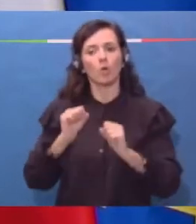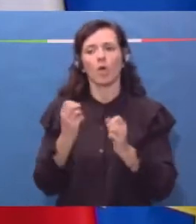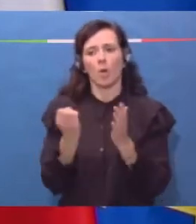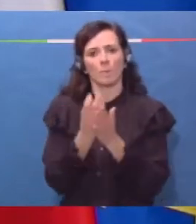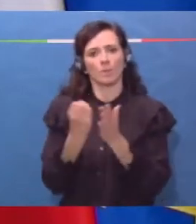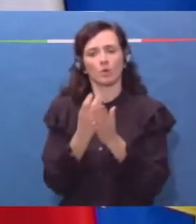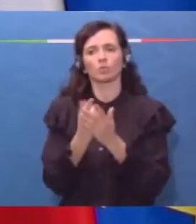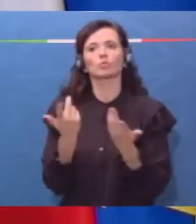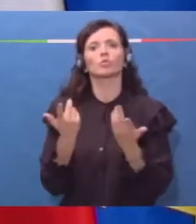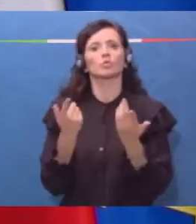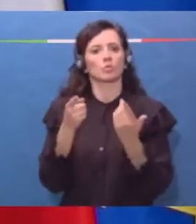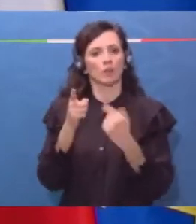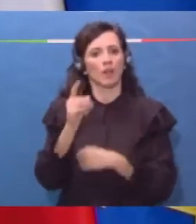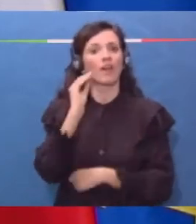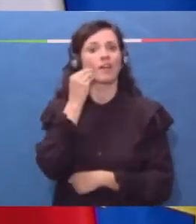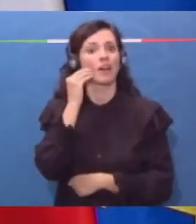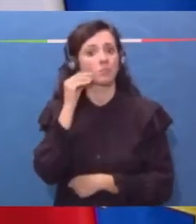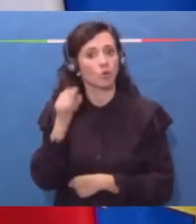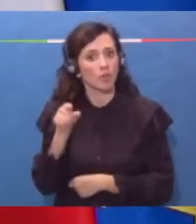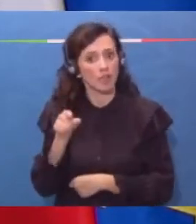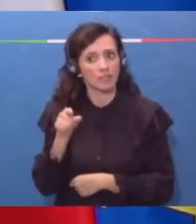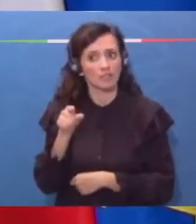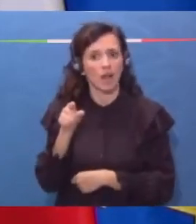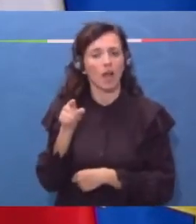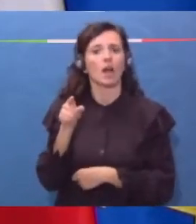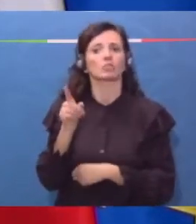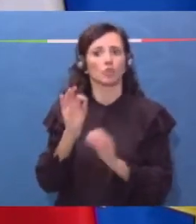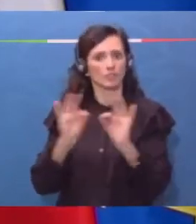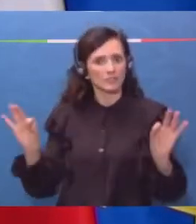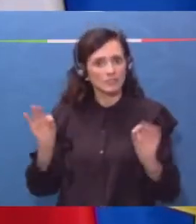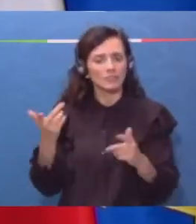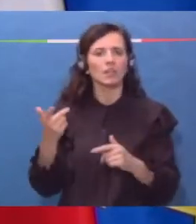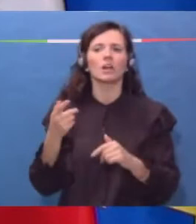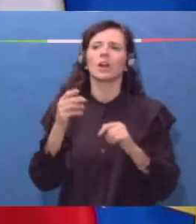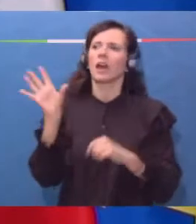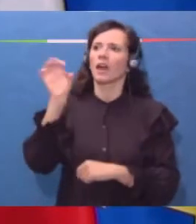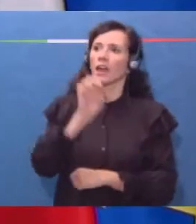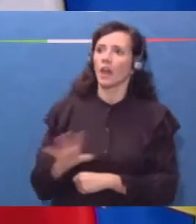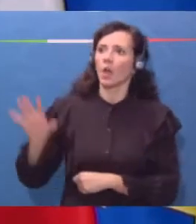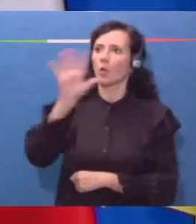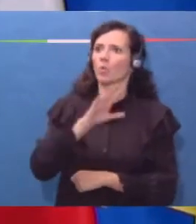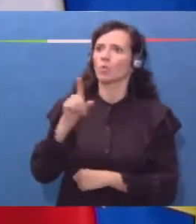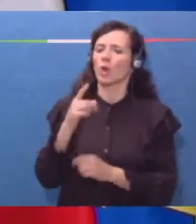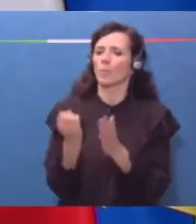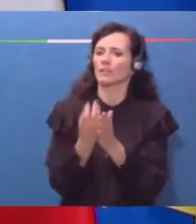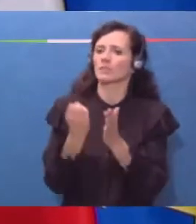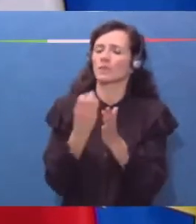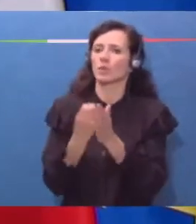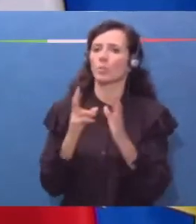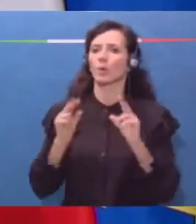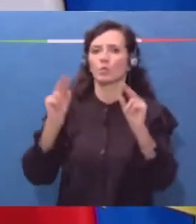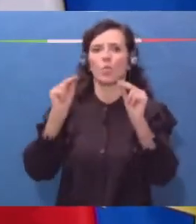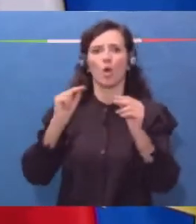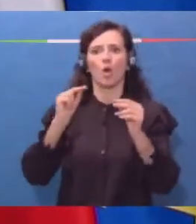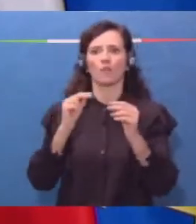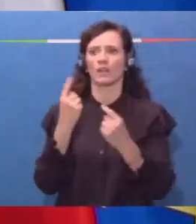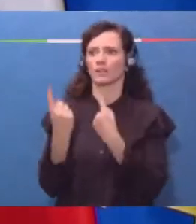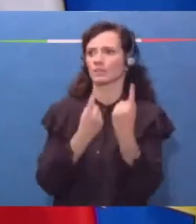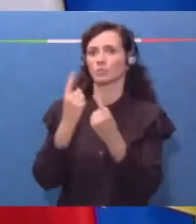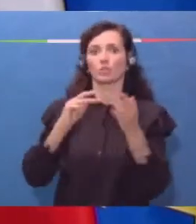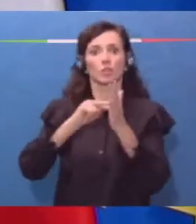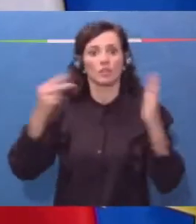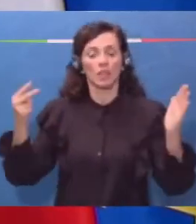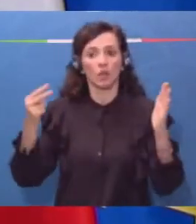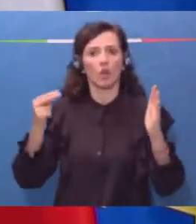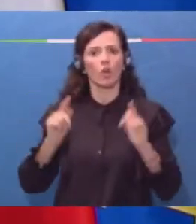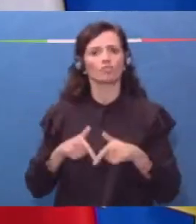modo decarbonizzato, un'Europa che sviluppi nuove soluzioni tecnologiche e crei i propri campioni del digitale